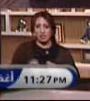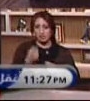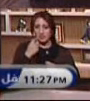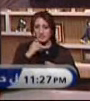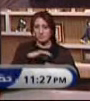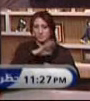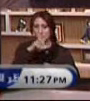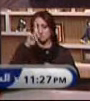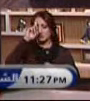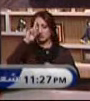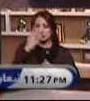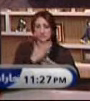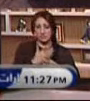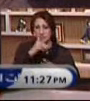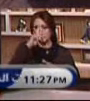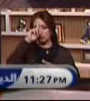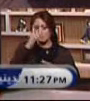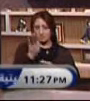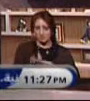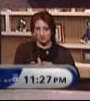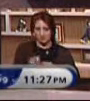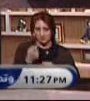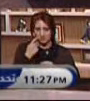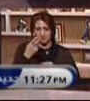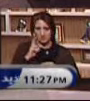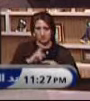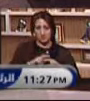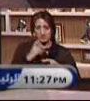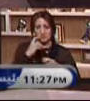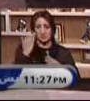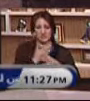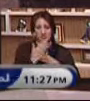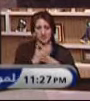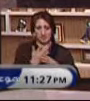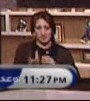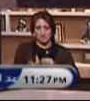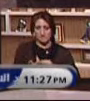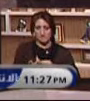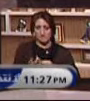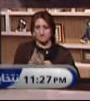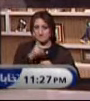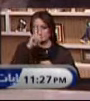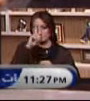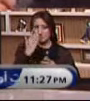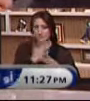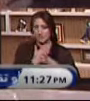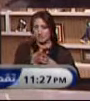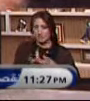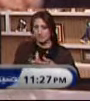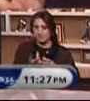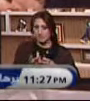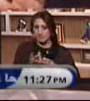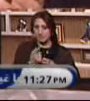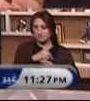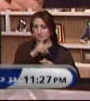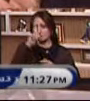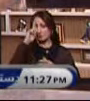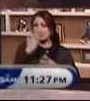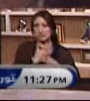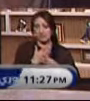الأرض وأنت تنتنك عرقة وتقلقك بقة وتميتك شرقة. أقول يعني طب إيه النفخة الكذابة